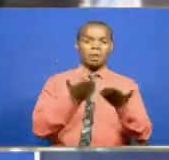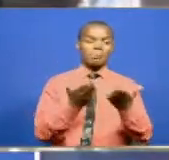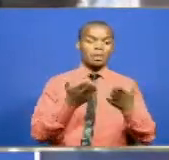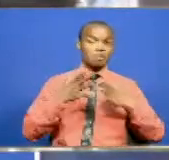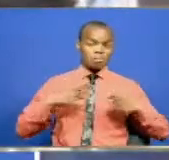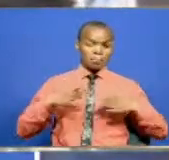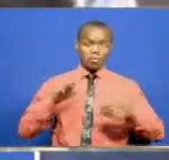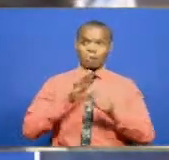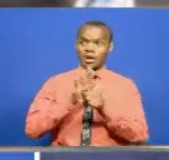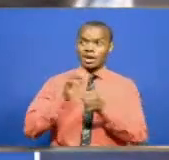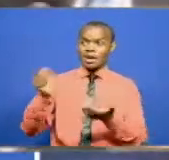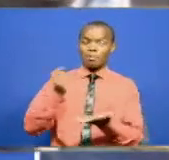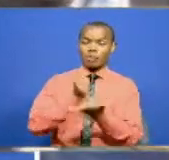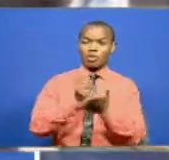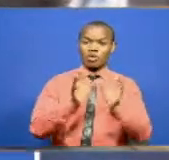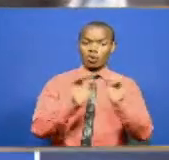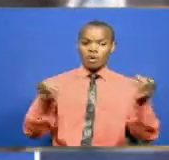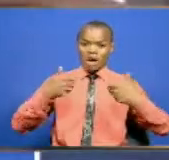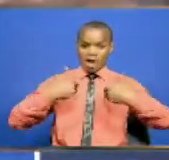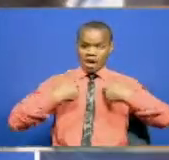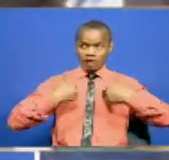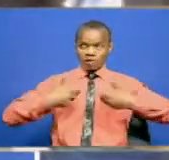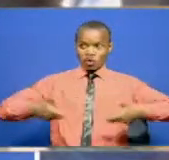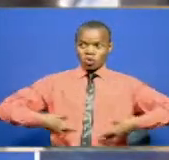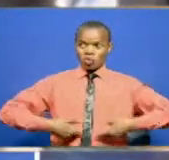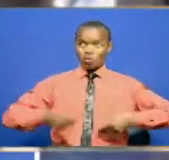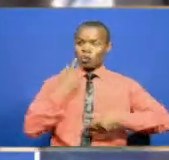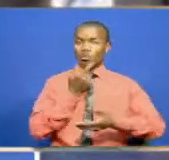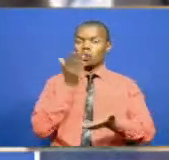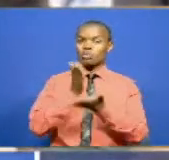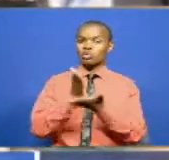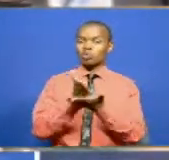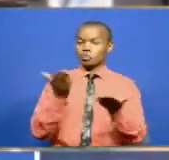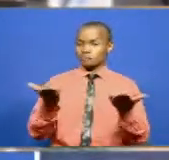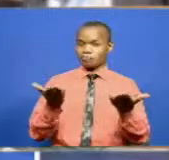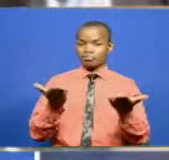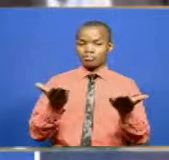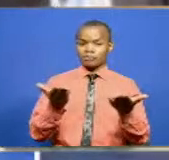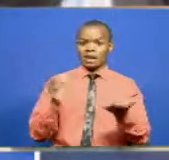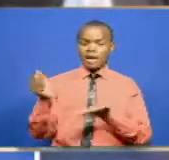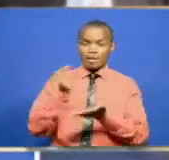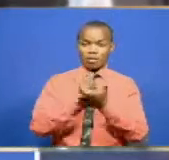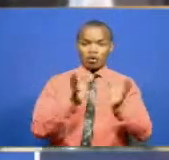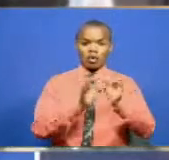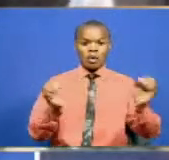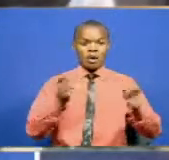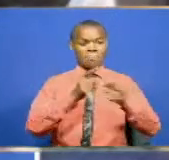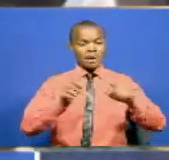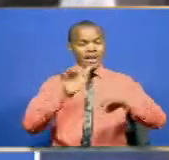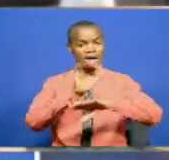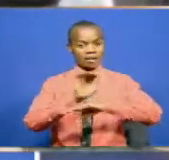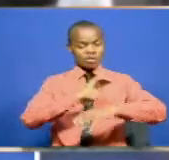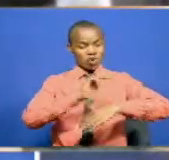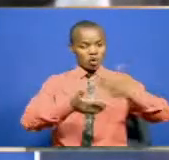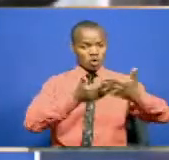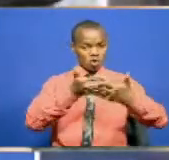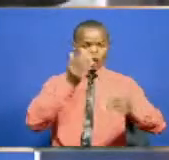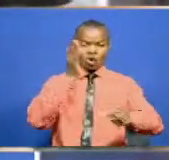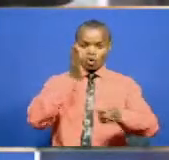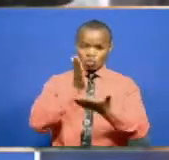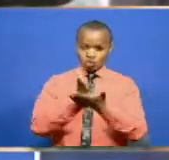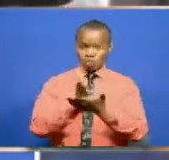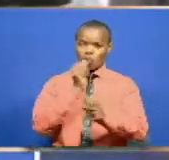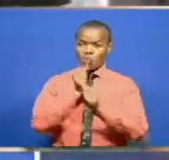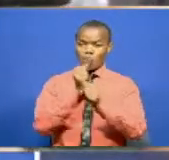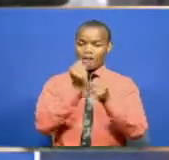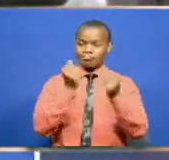wote. Yes. Kwa sababu kuna vijana wengine ambao waliwachwa nje. Yes. Tafadhali naomba sisi wote tutaweka bidii ili